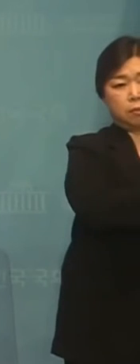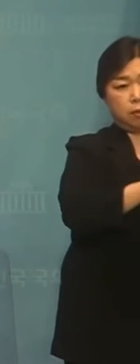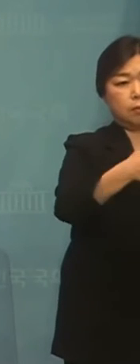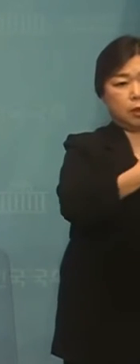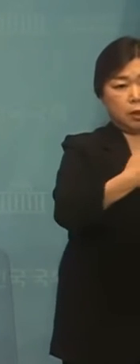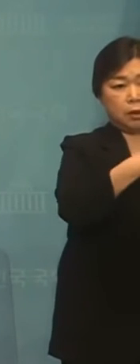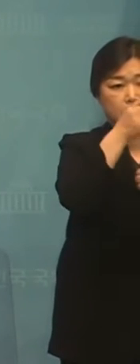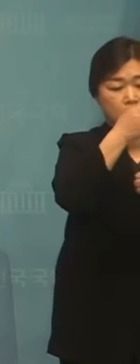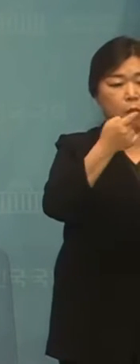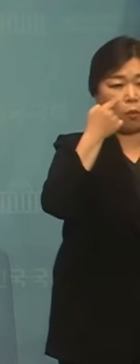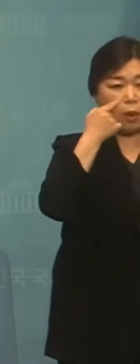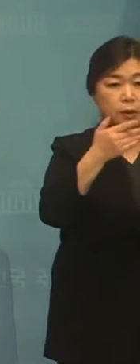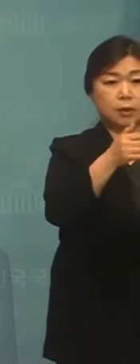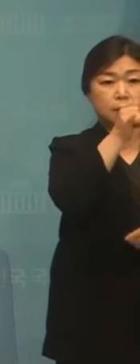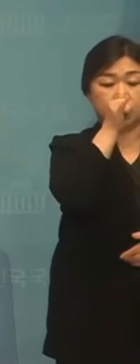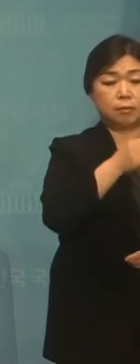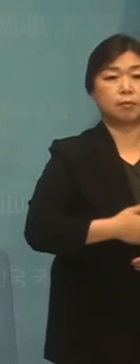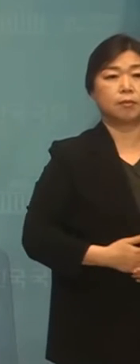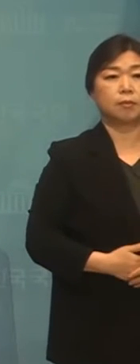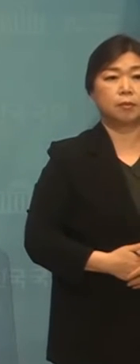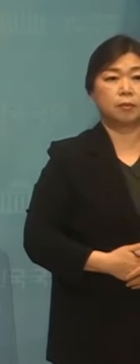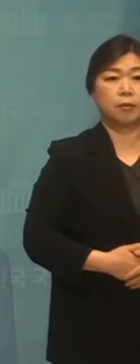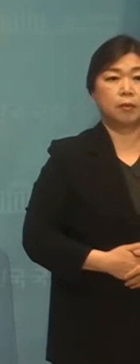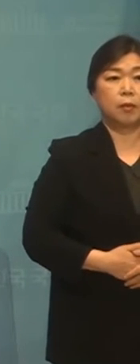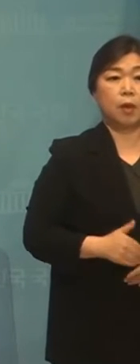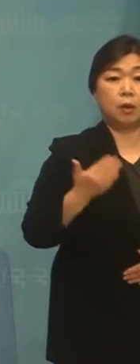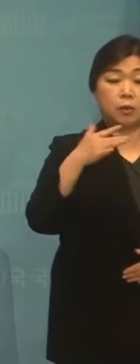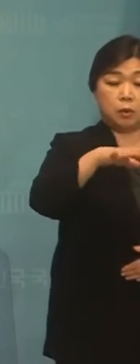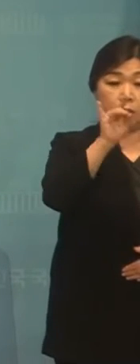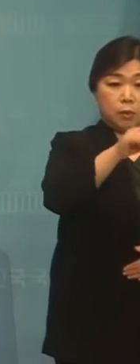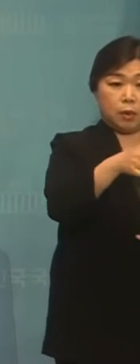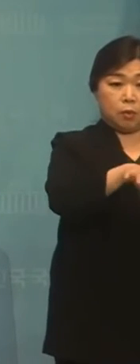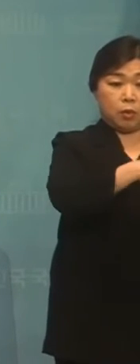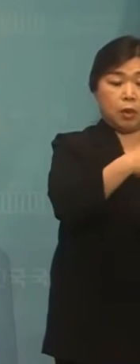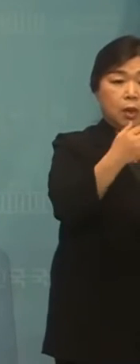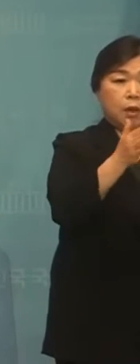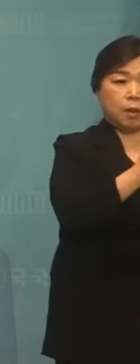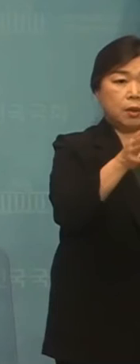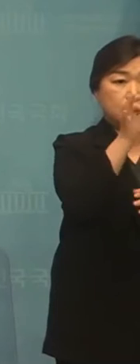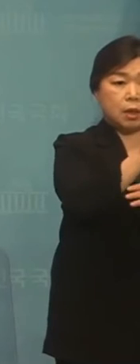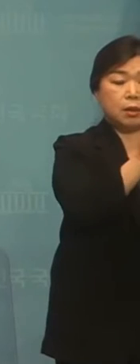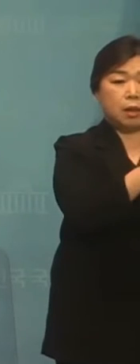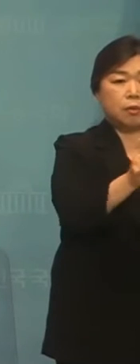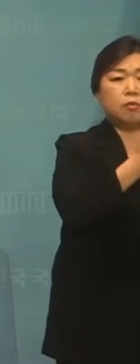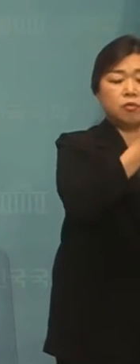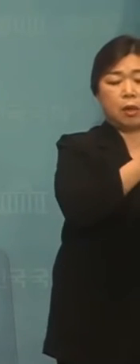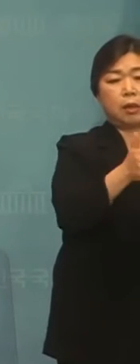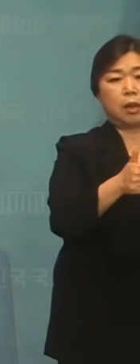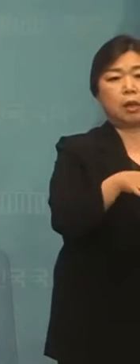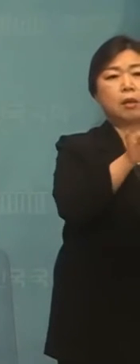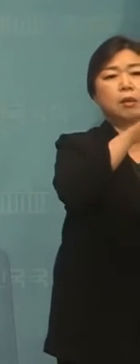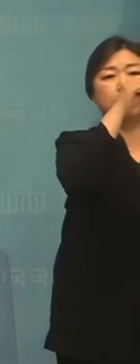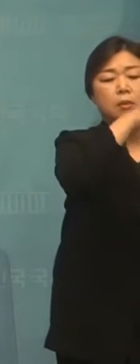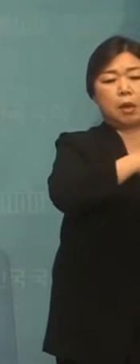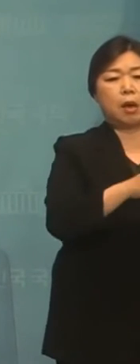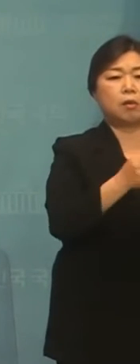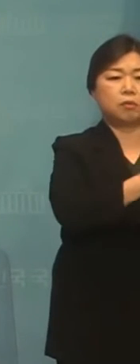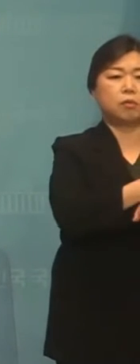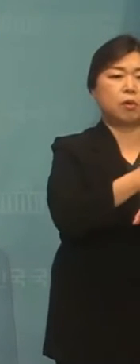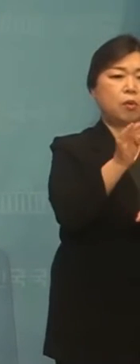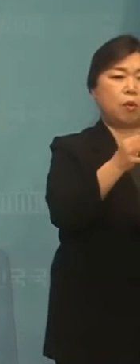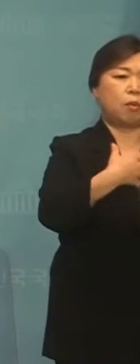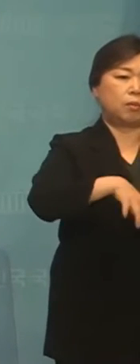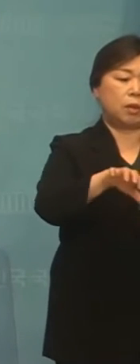수밖에 없는 정황이 드러난 것입니다. 최초 분양권자가 핵심이 아닙니다. 이들은 단지 수수료를 받고